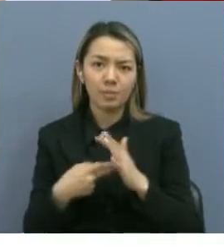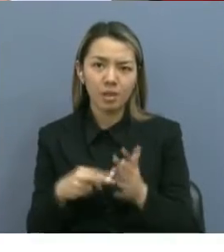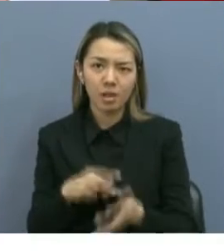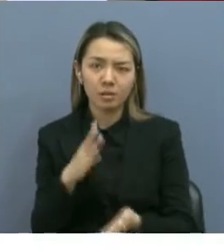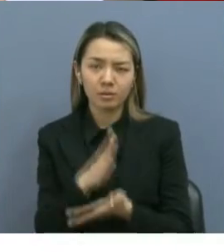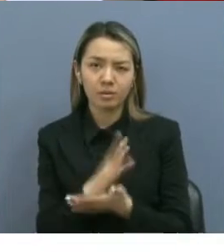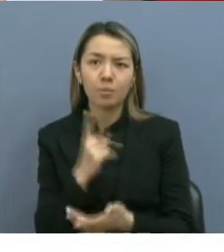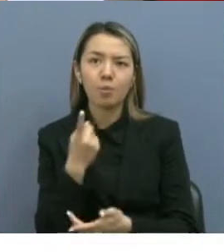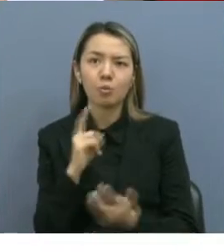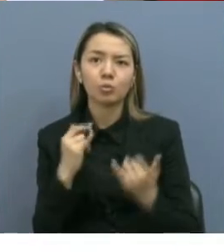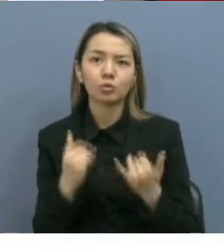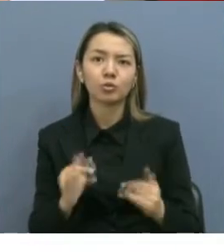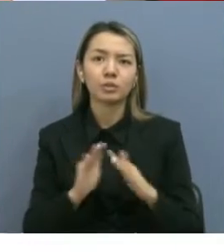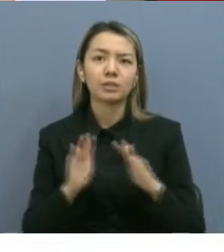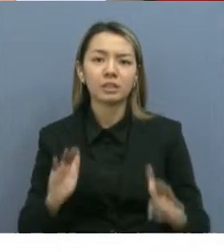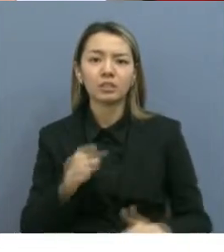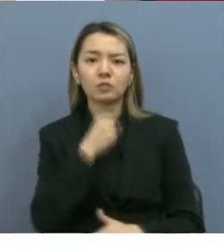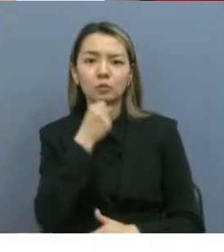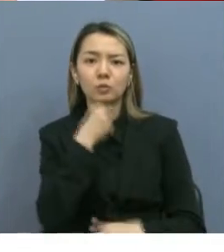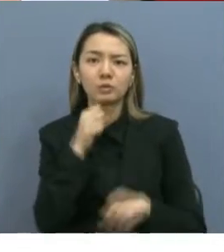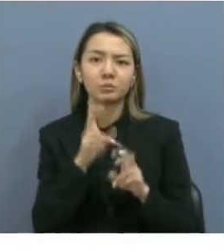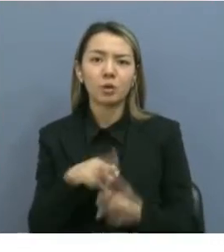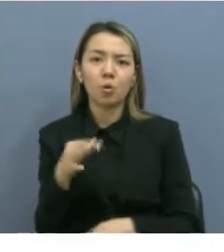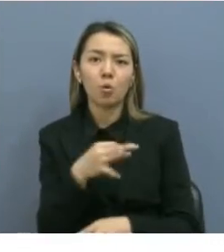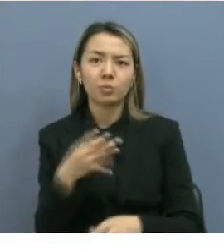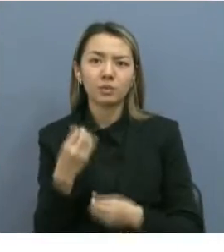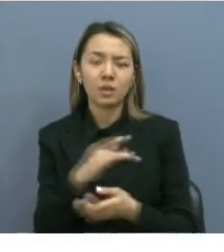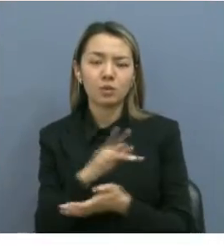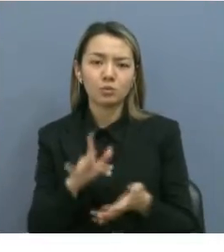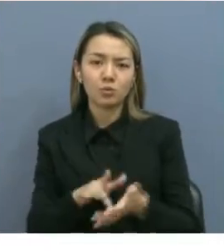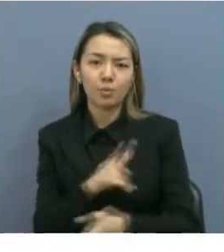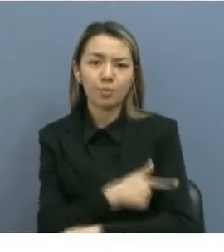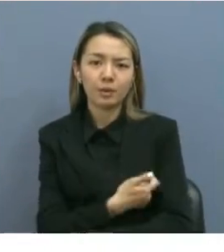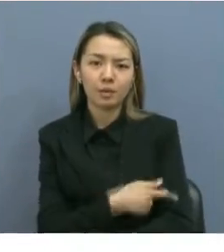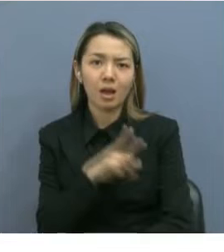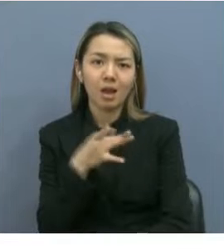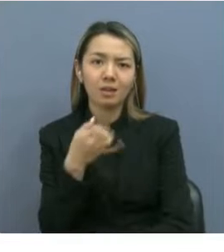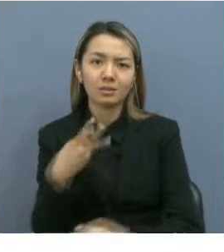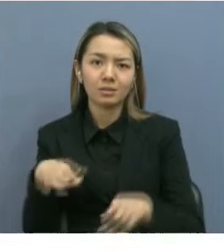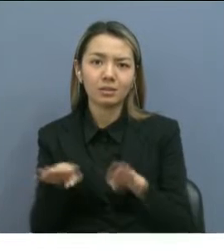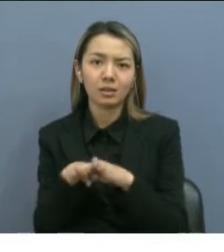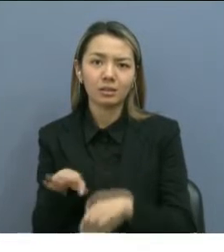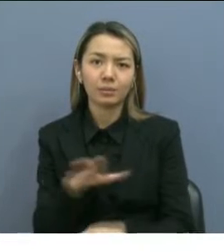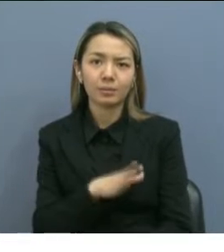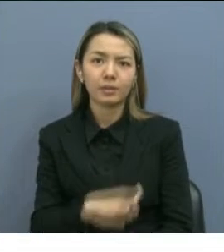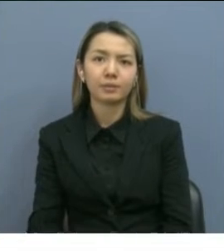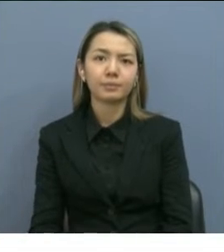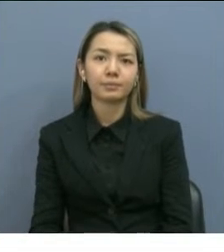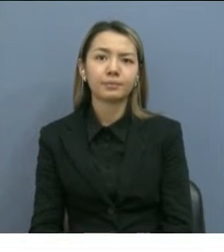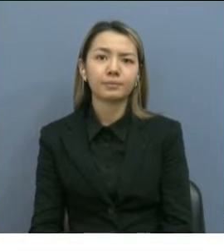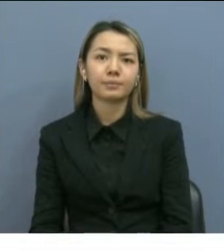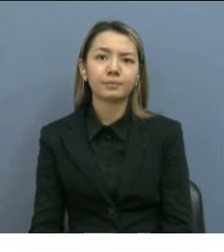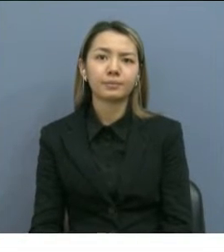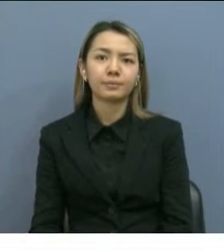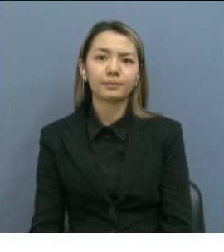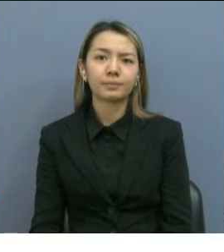отыр. Себебі бүгінде балалар мен ересектерге арналған облыстық және қалалық ауруханалар карантинге жабылды. 16 марта